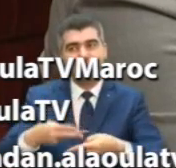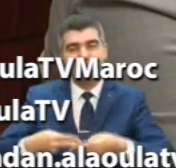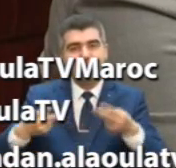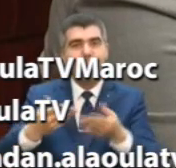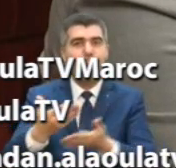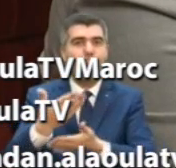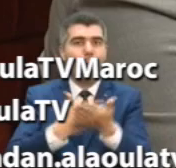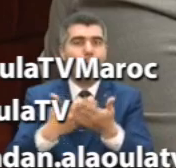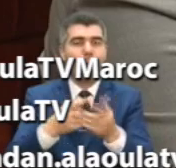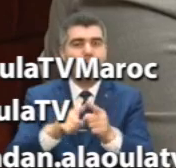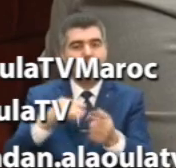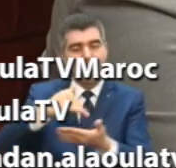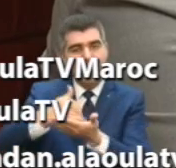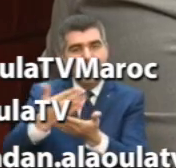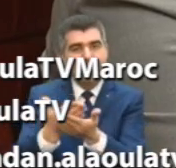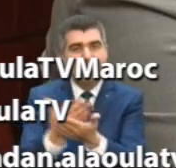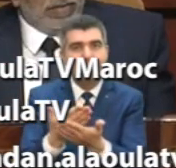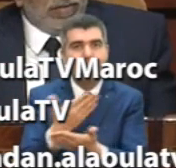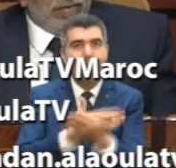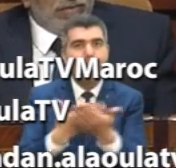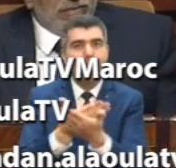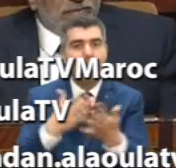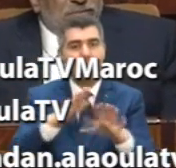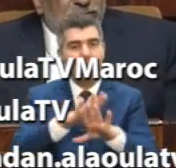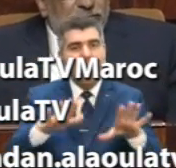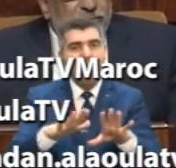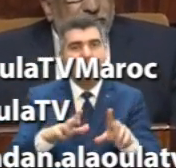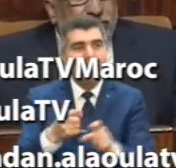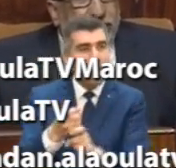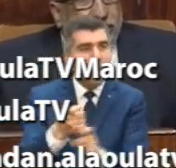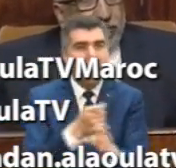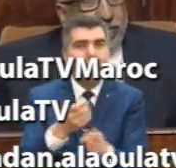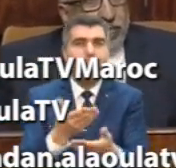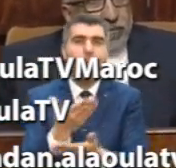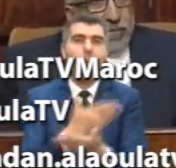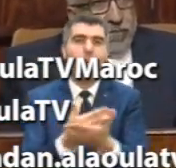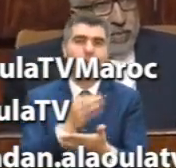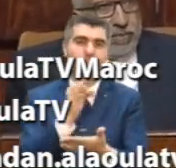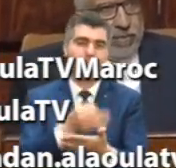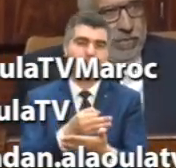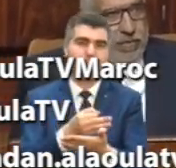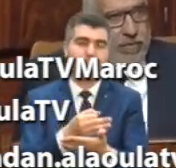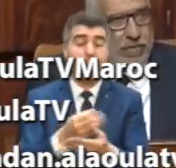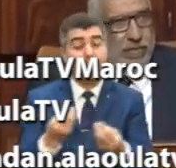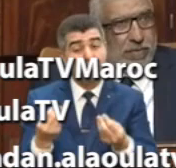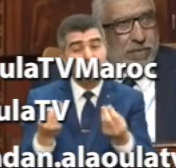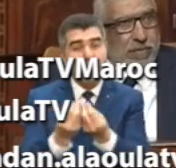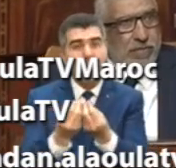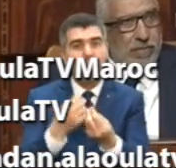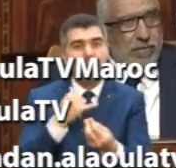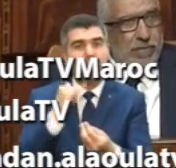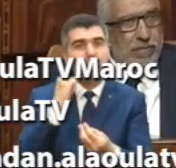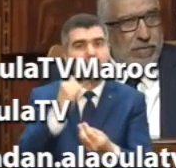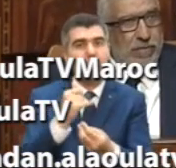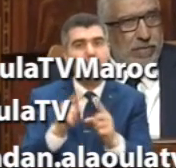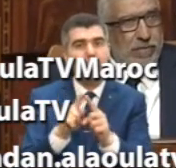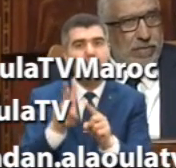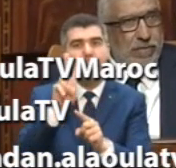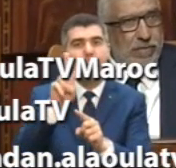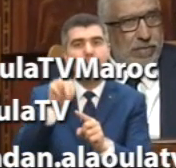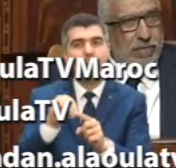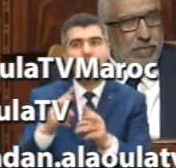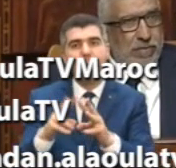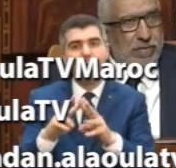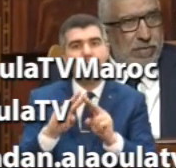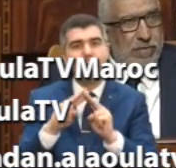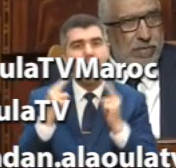خلق واقع جزاوي، والآن يتم الاستمرار في إنهاك العالم العربي. نريد في المقابل أن هناك منتظم دولي معك من الأسف